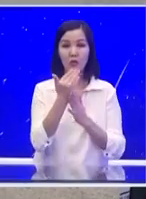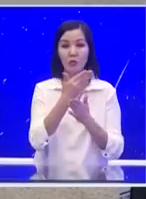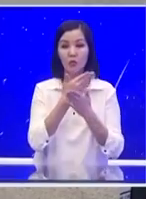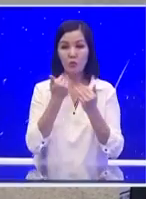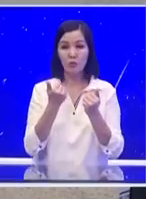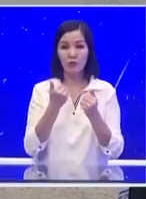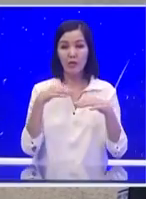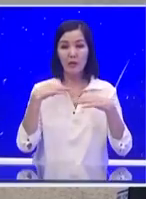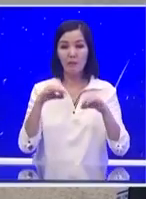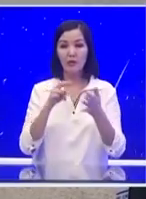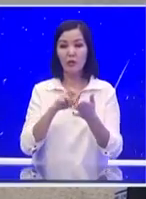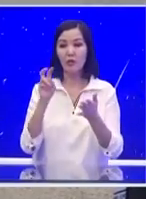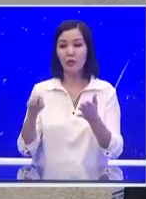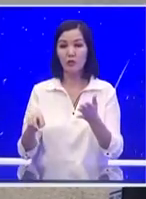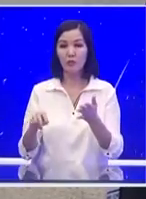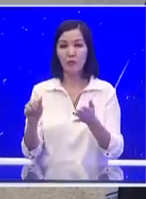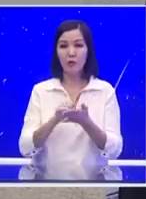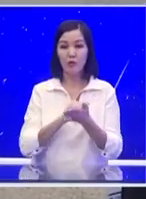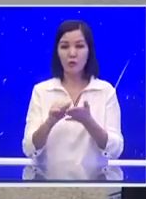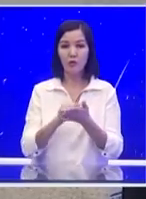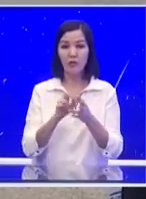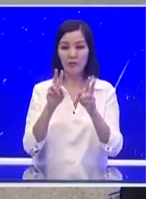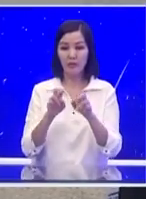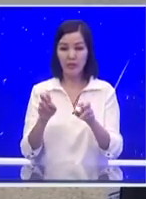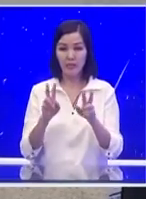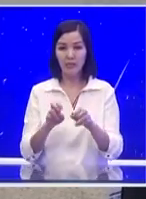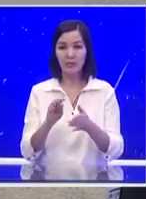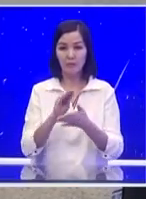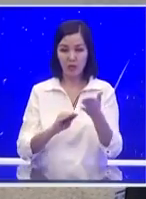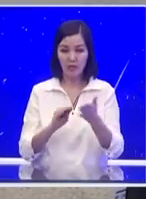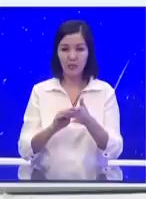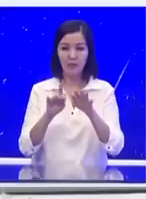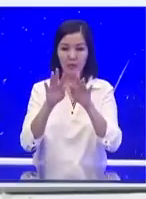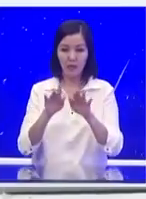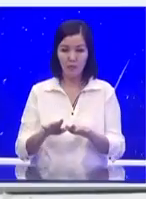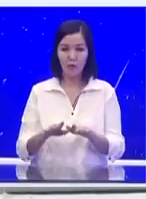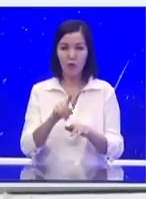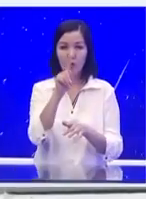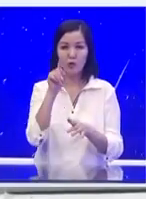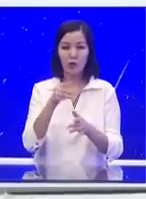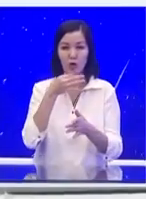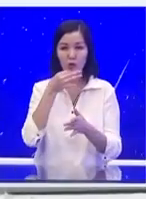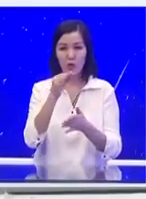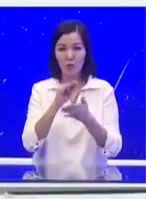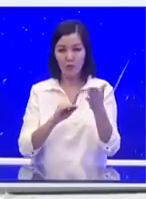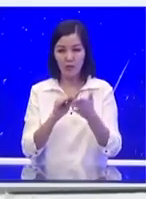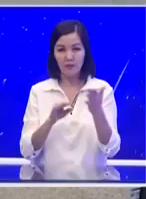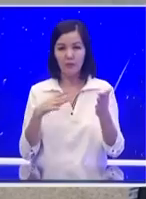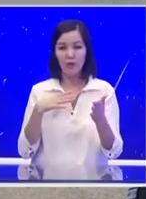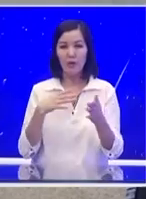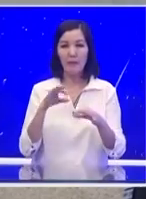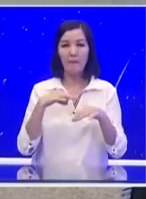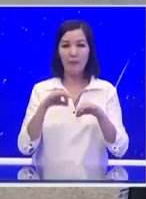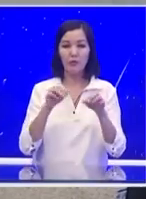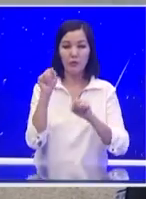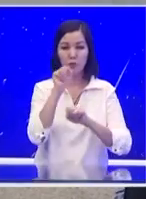жағдайда машинеден түсіп, барып құжаттарын тексерткізіп, оларға анкета жасап, жаңа машинесіне